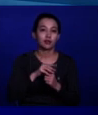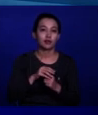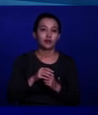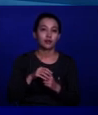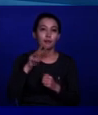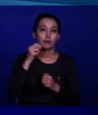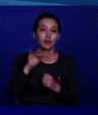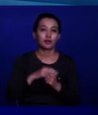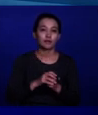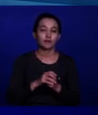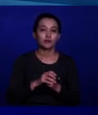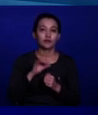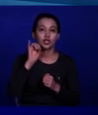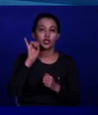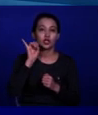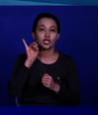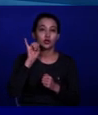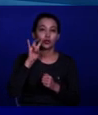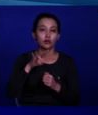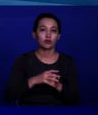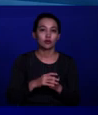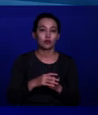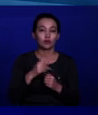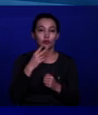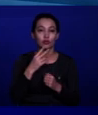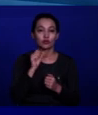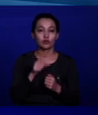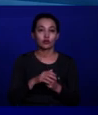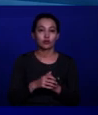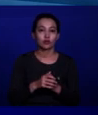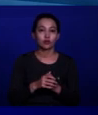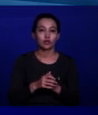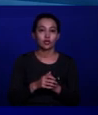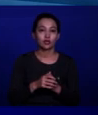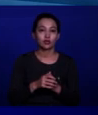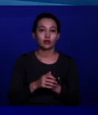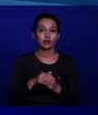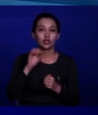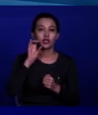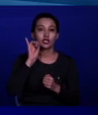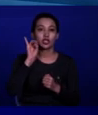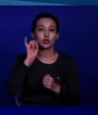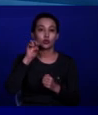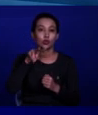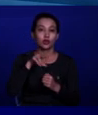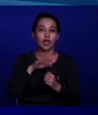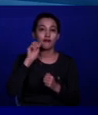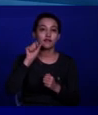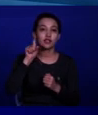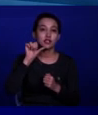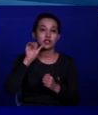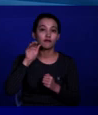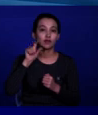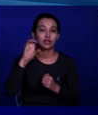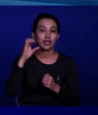iyun oylarimiz quyidagi kunlardan iborat. Iyul, avgust, sentyabr,